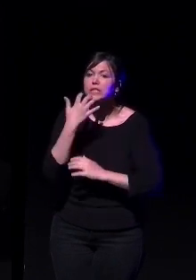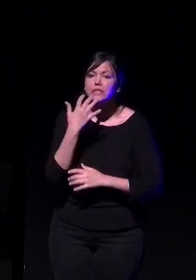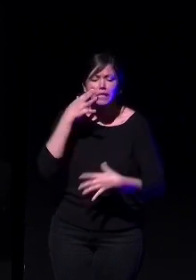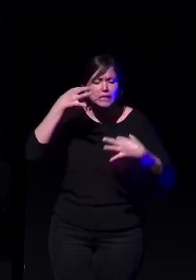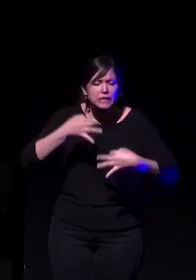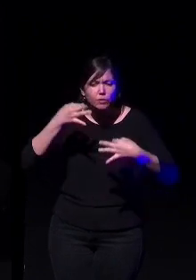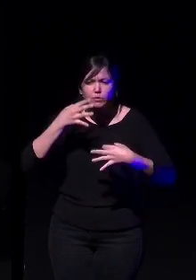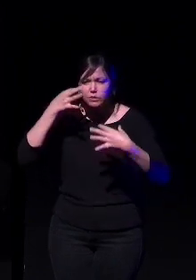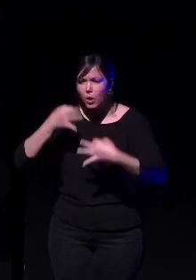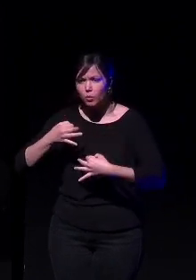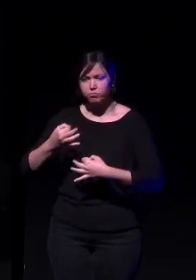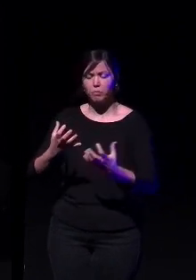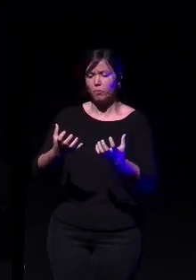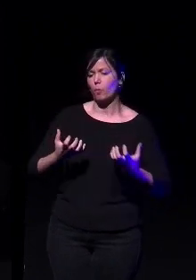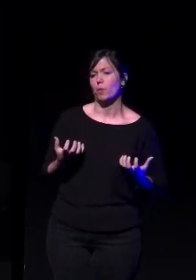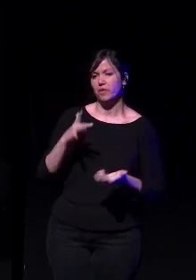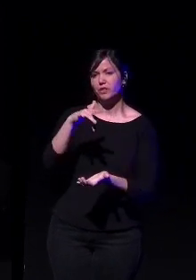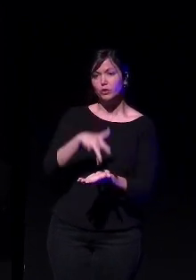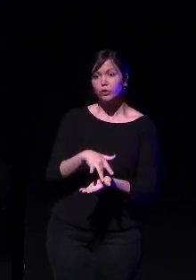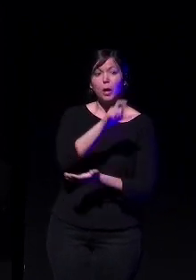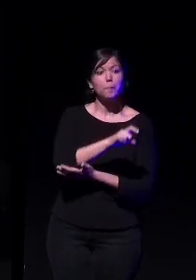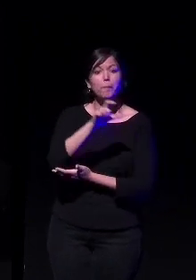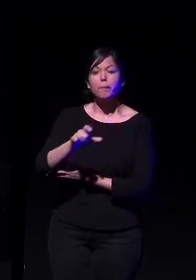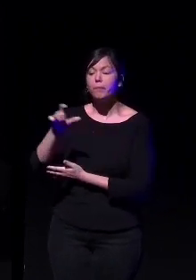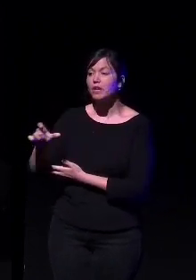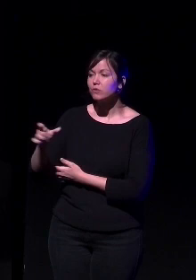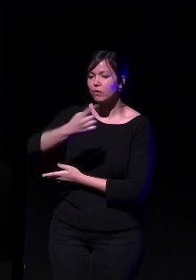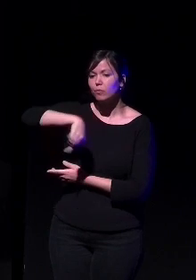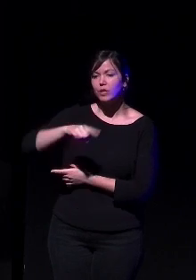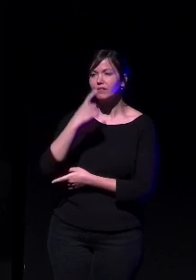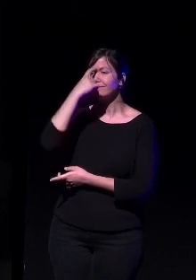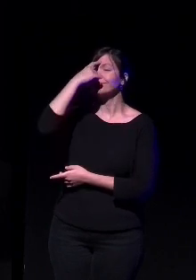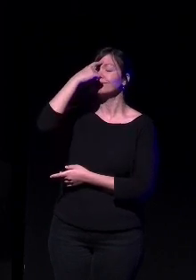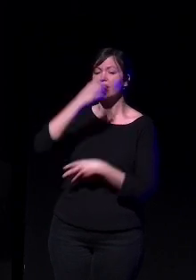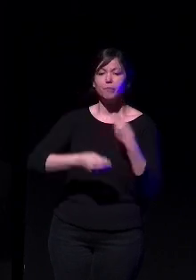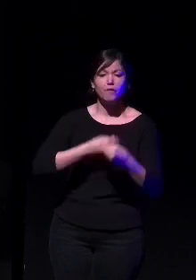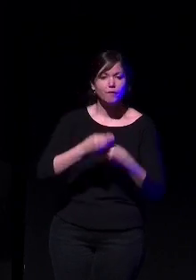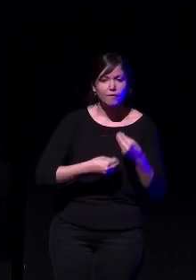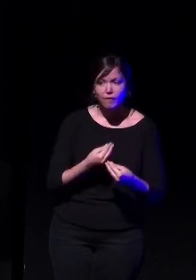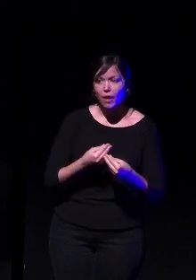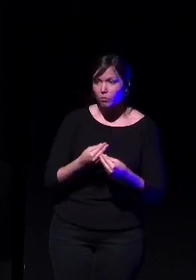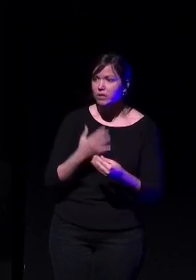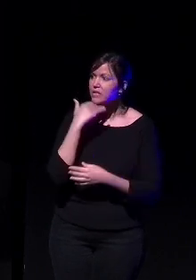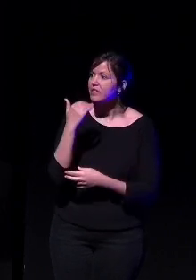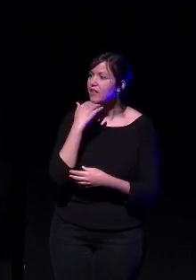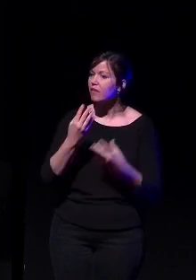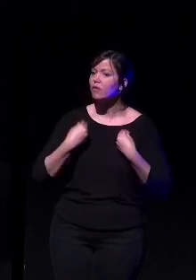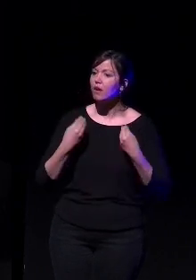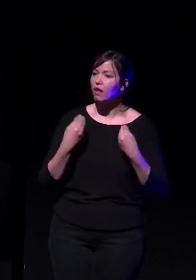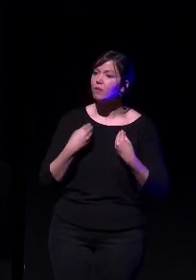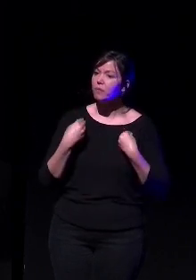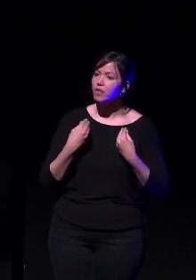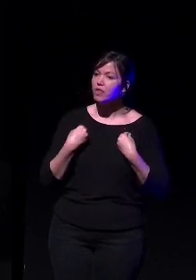segur que anàveu a guanyar. Persones que creieu en el que feu i que sabeu que la vida